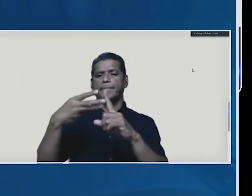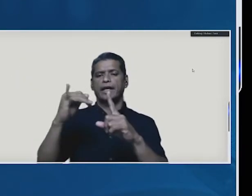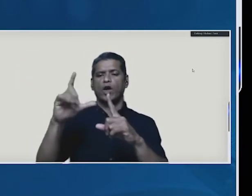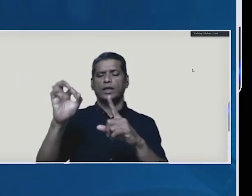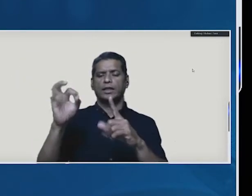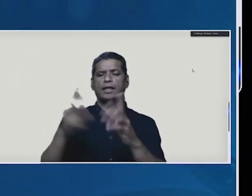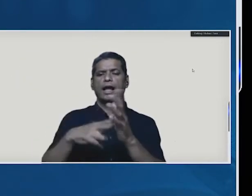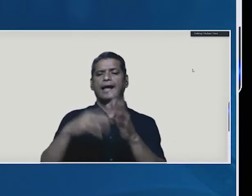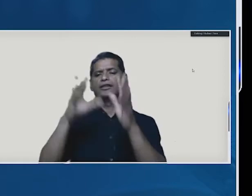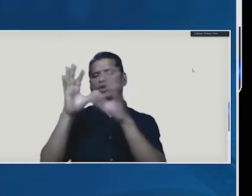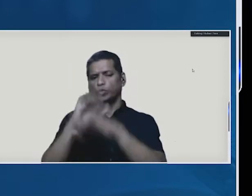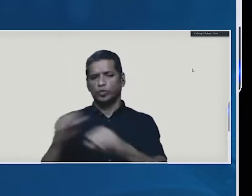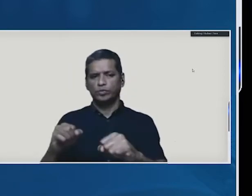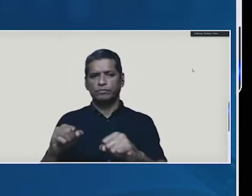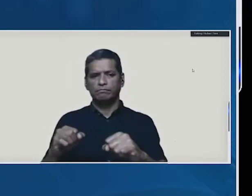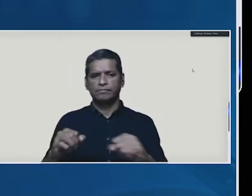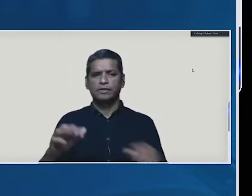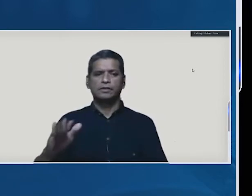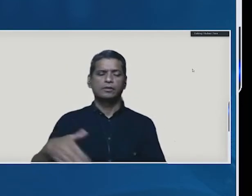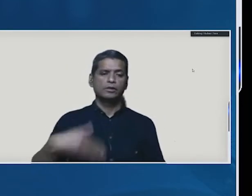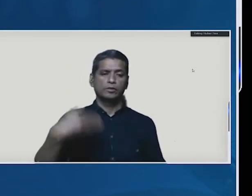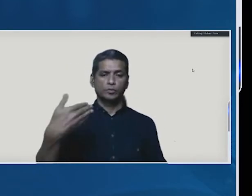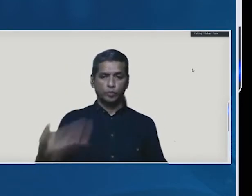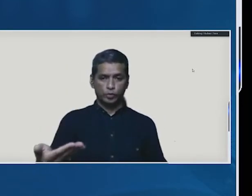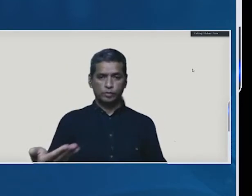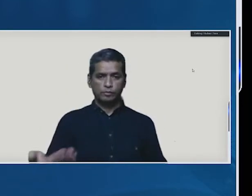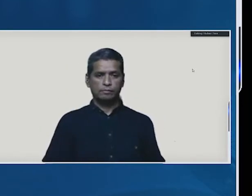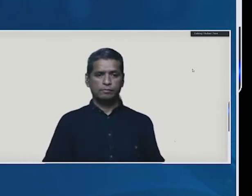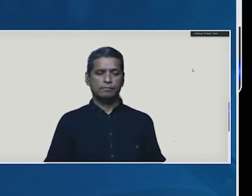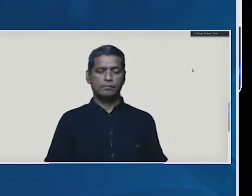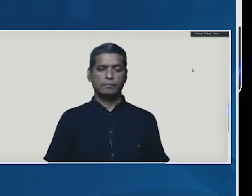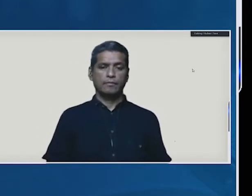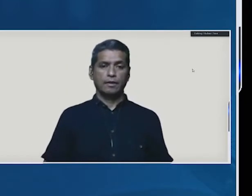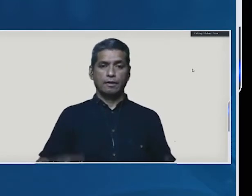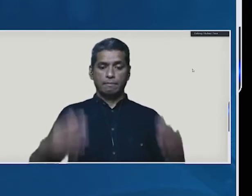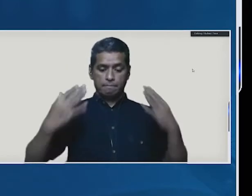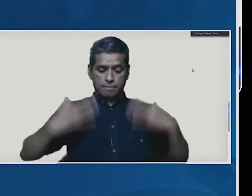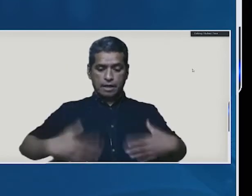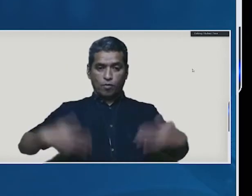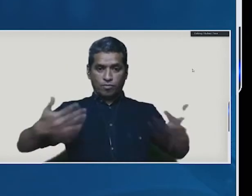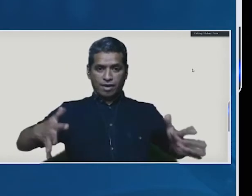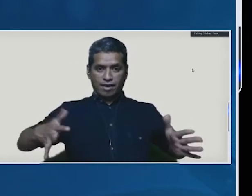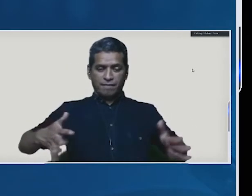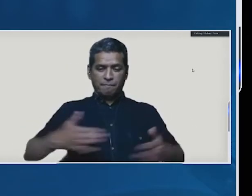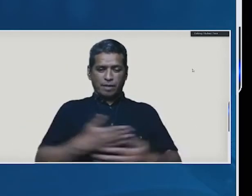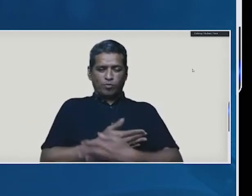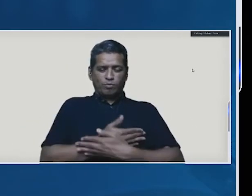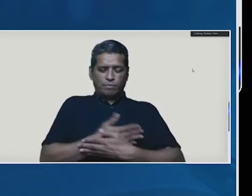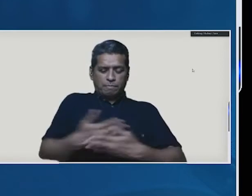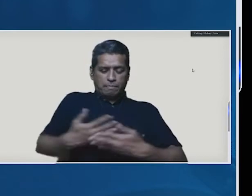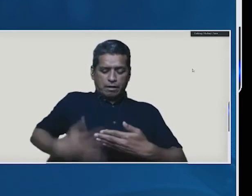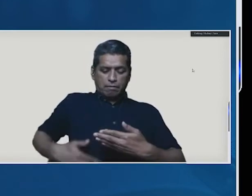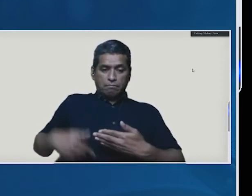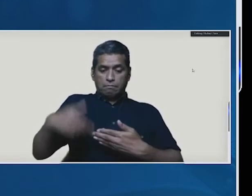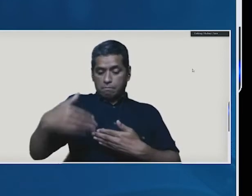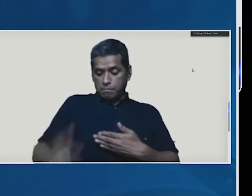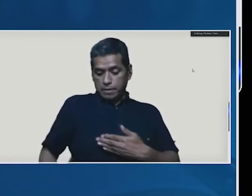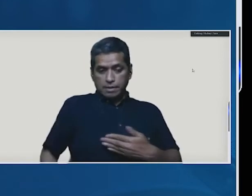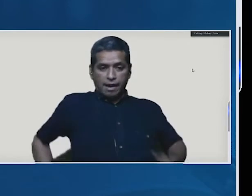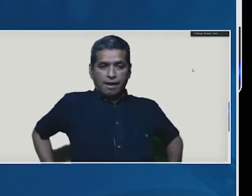kemudian setelah kepala emas kemudian badannya perak dada perak kemudian pinggangnya